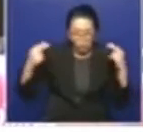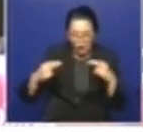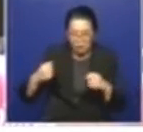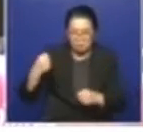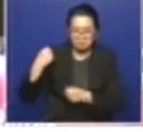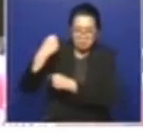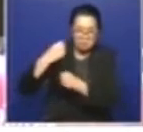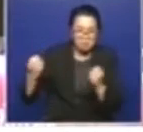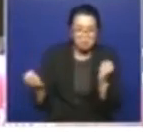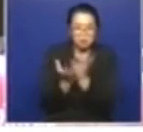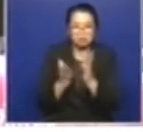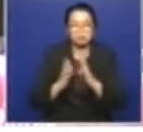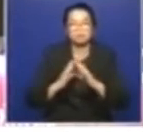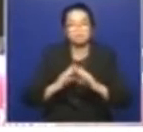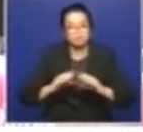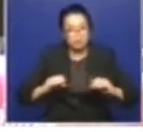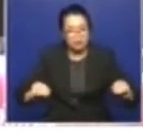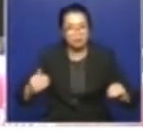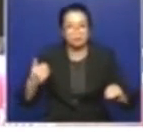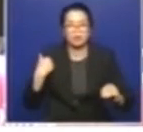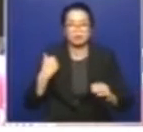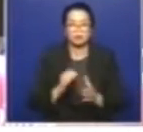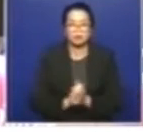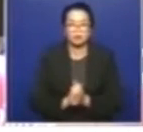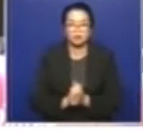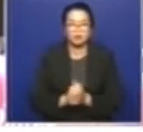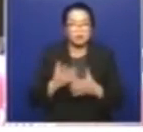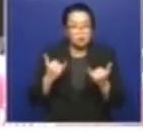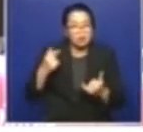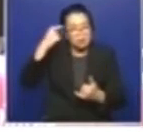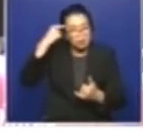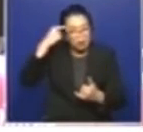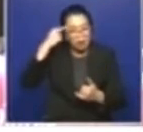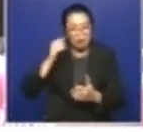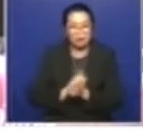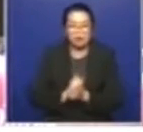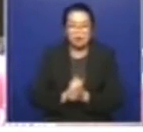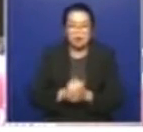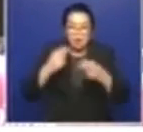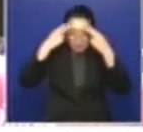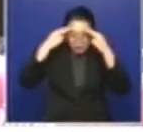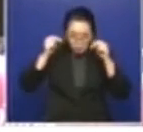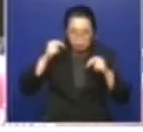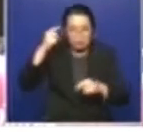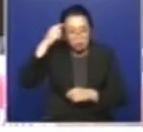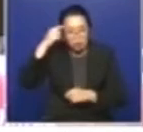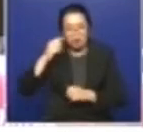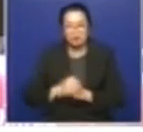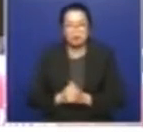งสิ่งที่มันล่วงเกินเลยไปจากป้ายเราเนี่ยป้ายท่านนายกมันเลยไปเนี่ยผมเชื่อว่าจะ